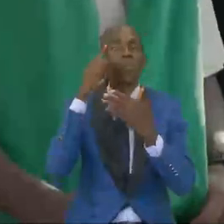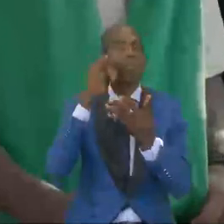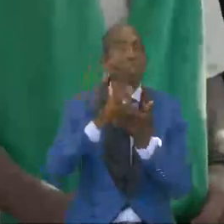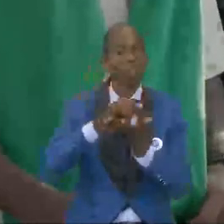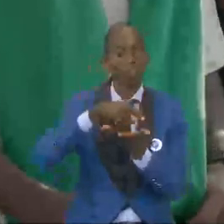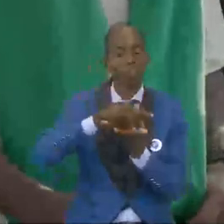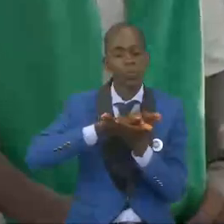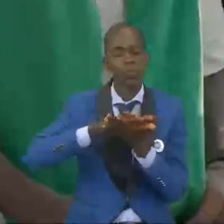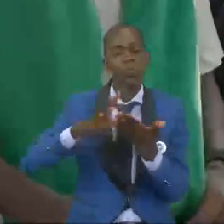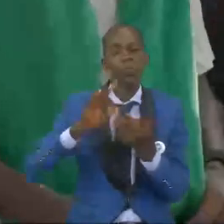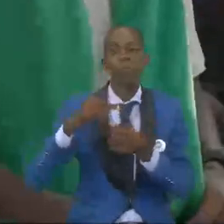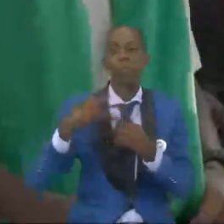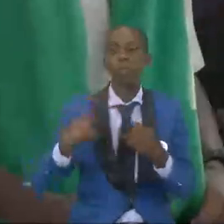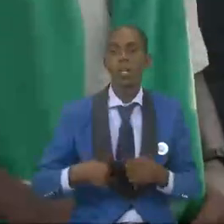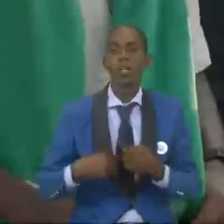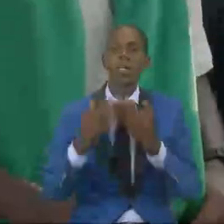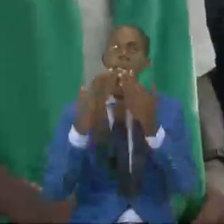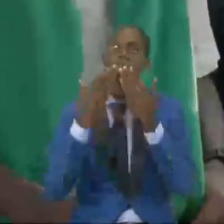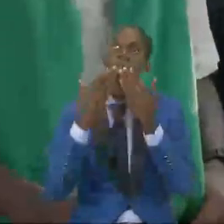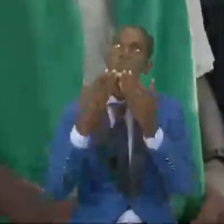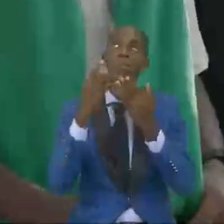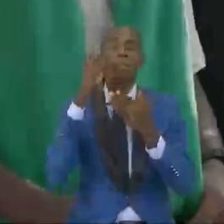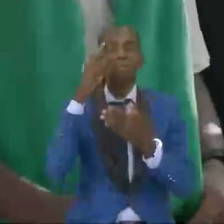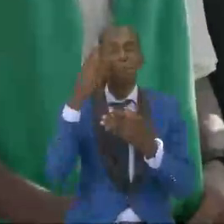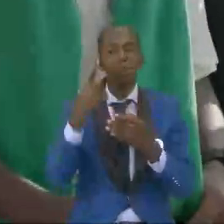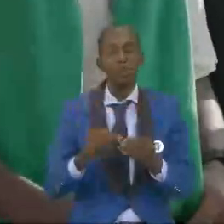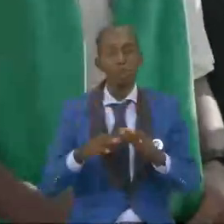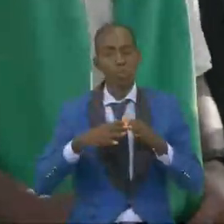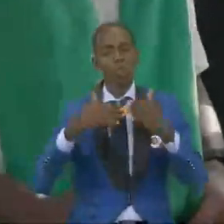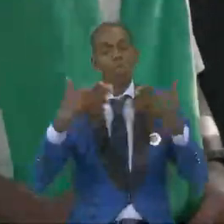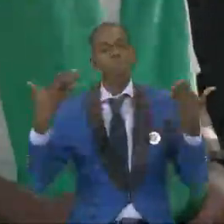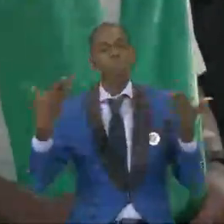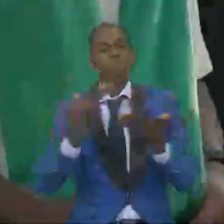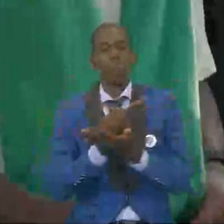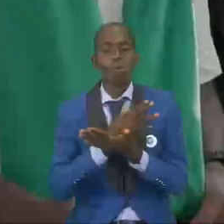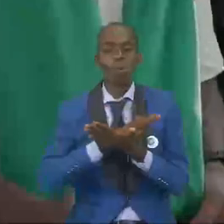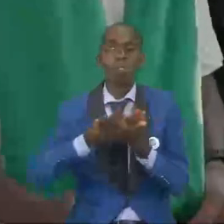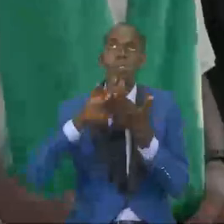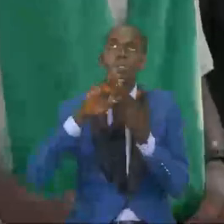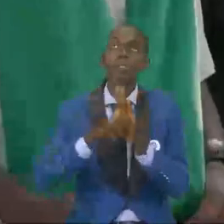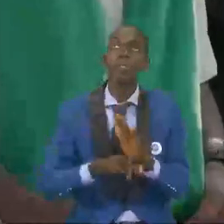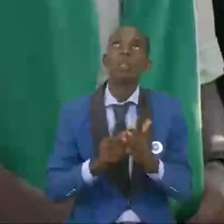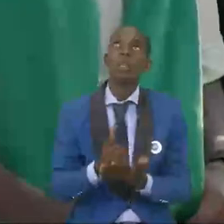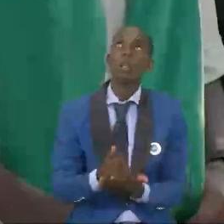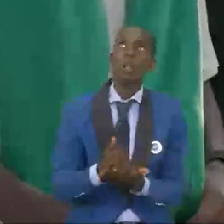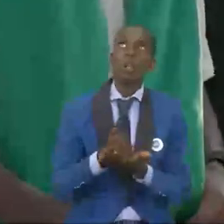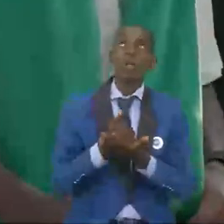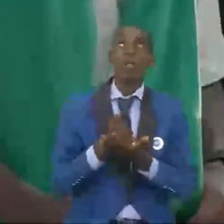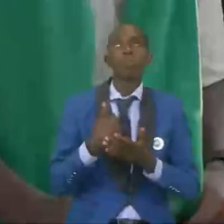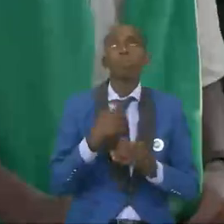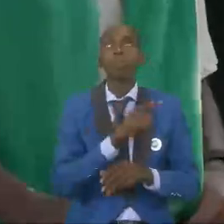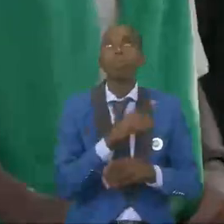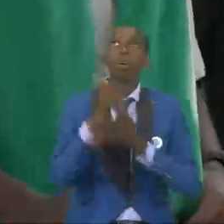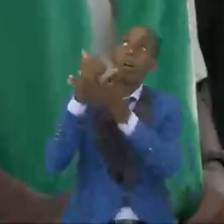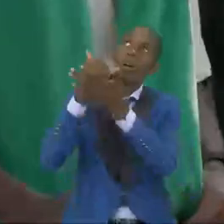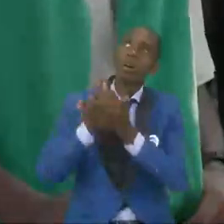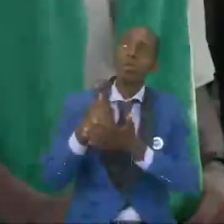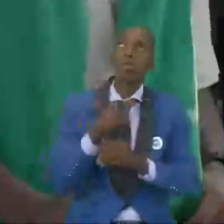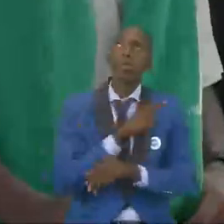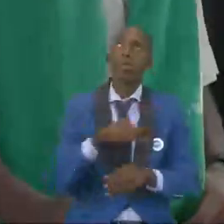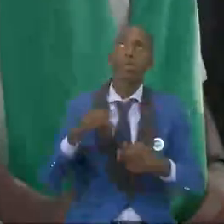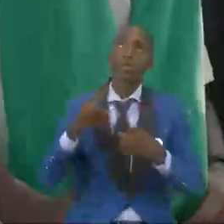merci pour ma sanctification, merci pour cette pureté de cœur. Merci pour la sainteté